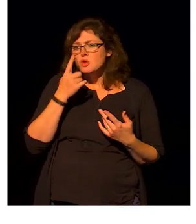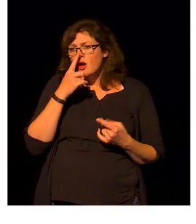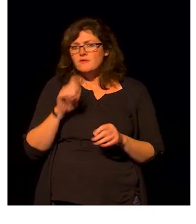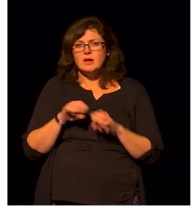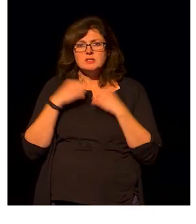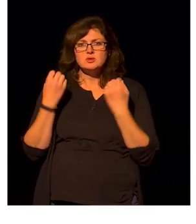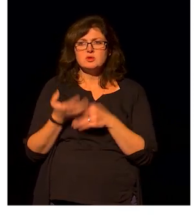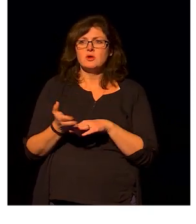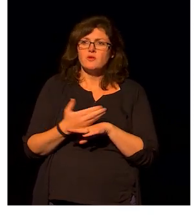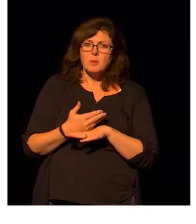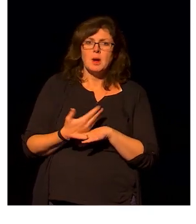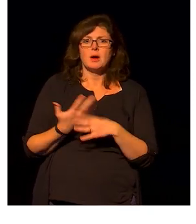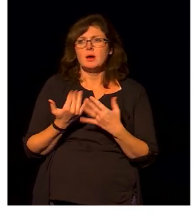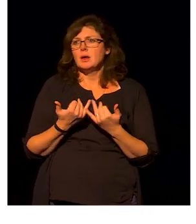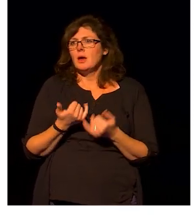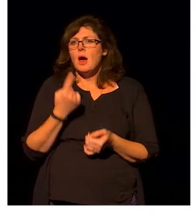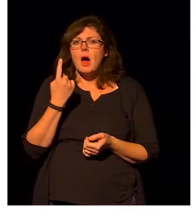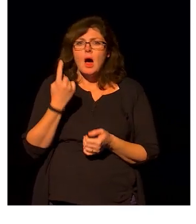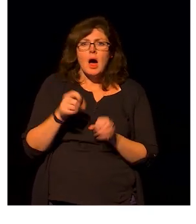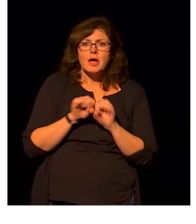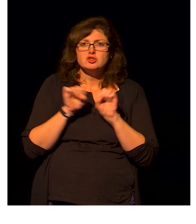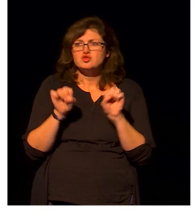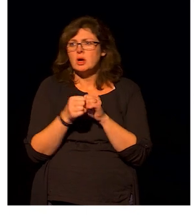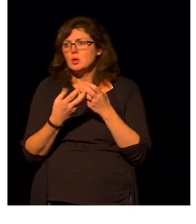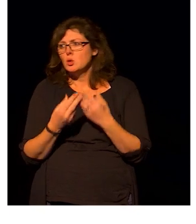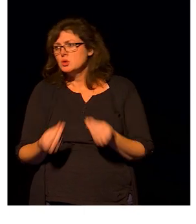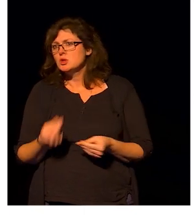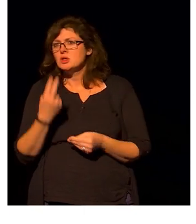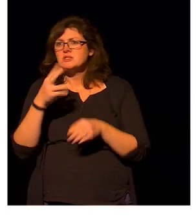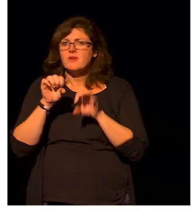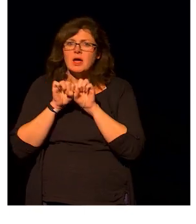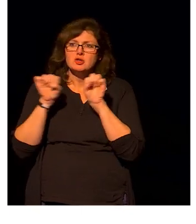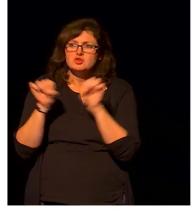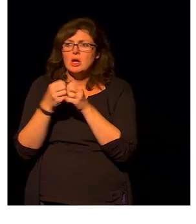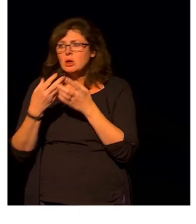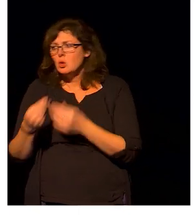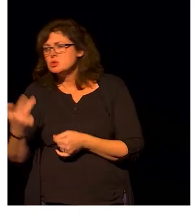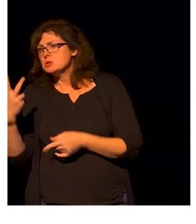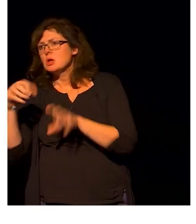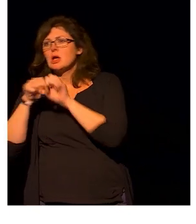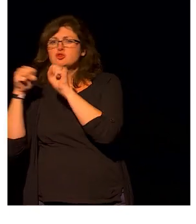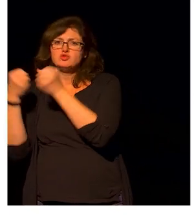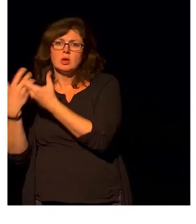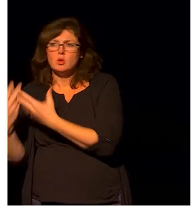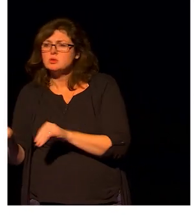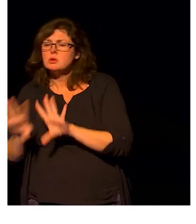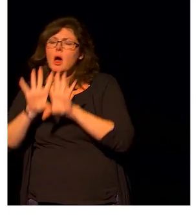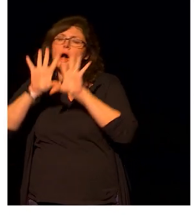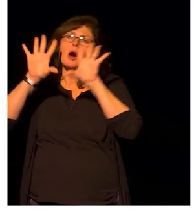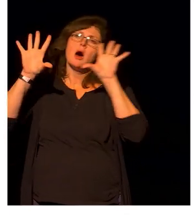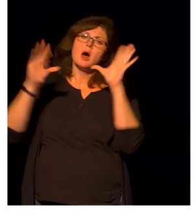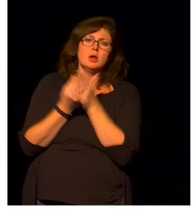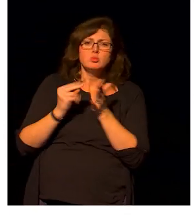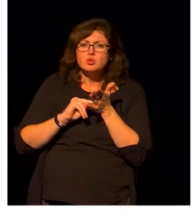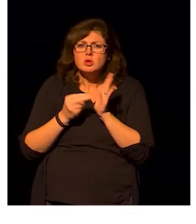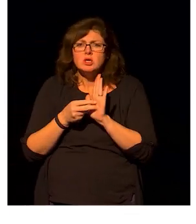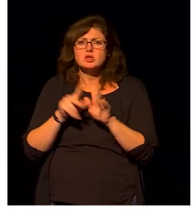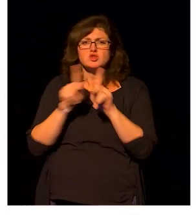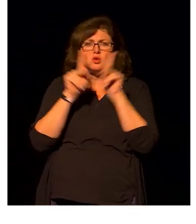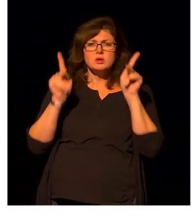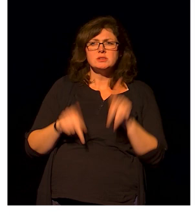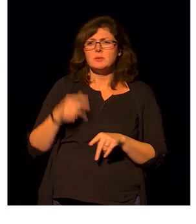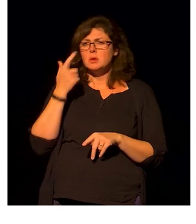Einstaatenlösung, Zweistaatenlösung, Dreistaatenlösung, diese ganzen politischen Konzepte, die im Raum stehen, die kann ich